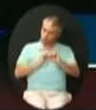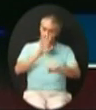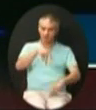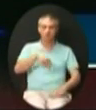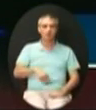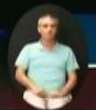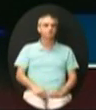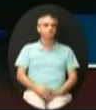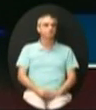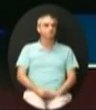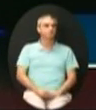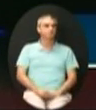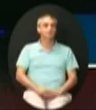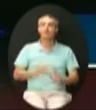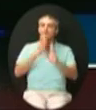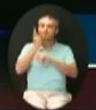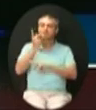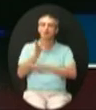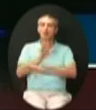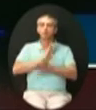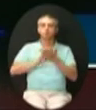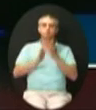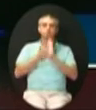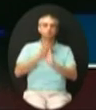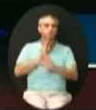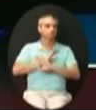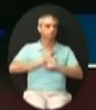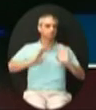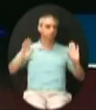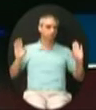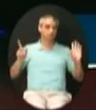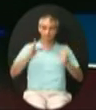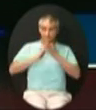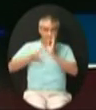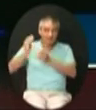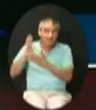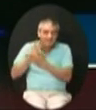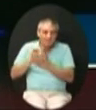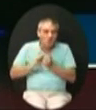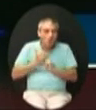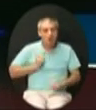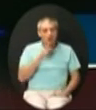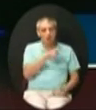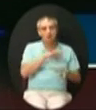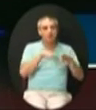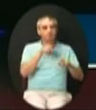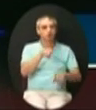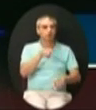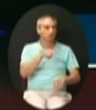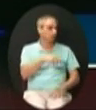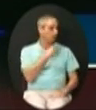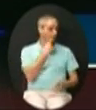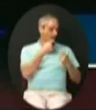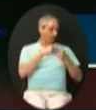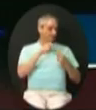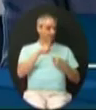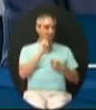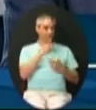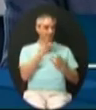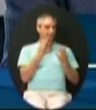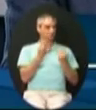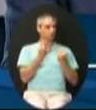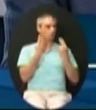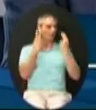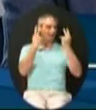גם. צריך למות נקודה, זה המוסר. אבל מי יקבע? בדין יקבע שהוא ימות או החייל בשטח? אמר חבר הכנסת סמוטריץ' שהציון צריך להיות